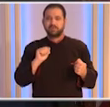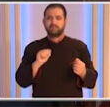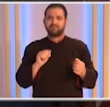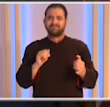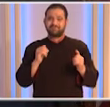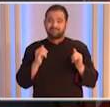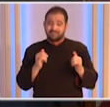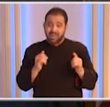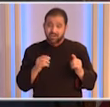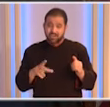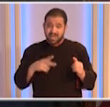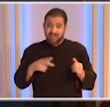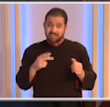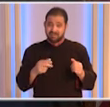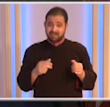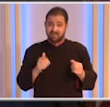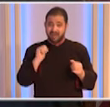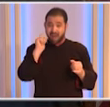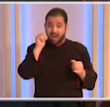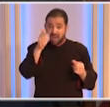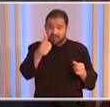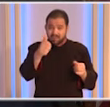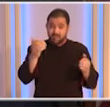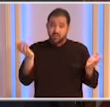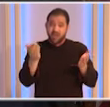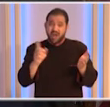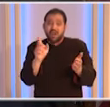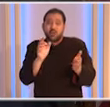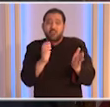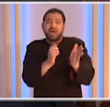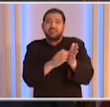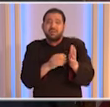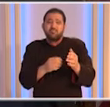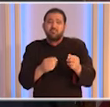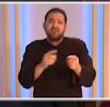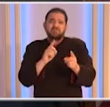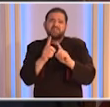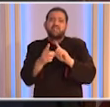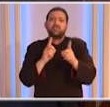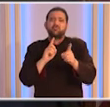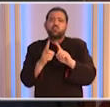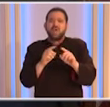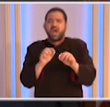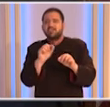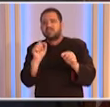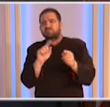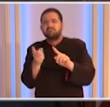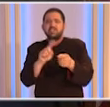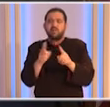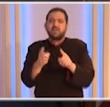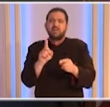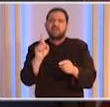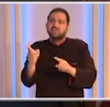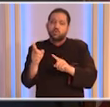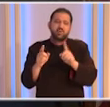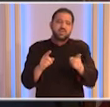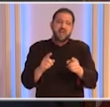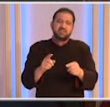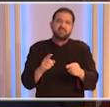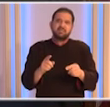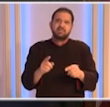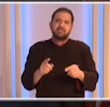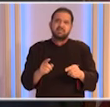sunt niște realități care nu mai trebuie comentate și interpretate de unul și de alții, dacă ai drept să ne drept.